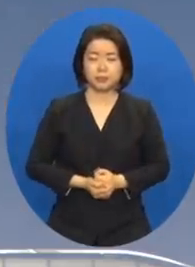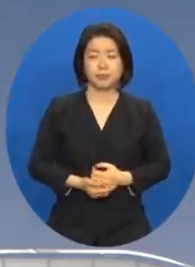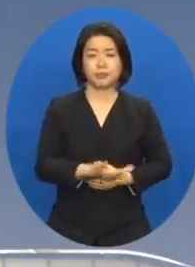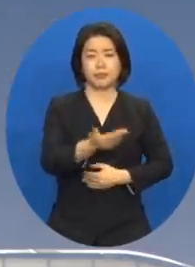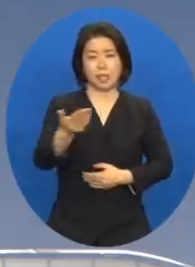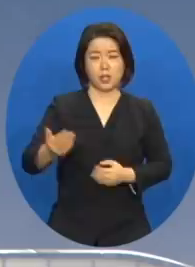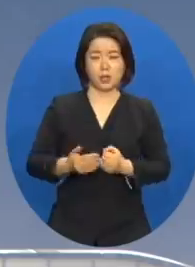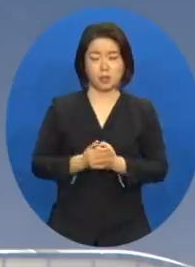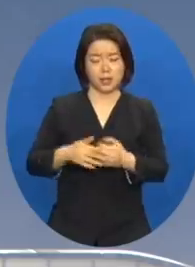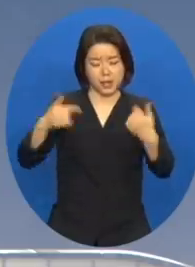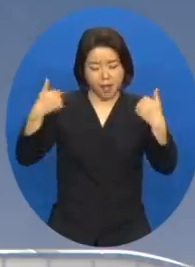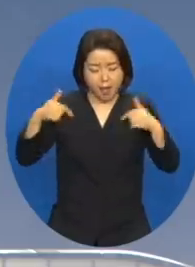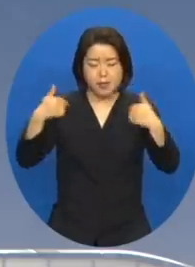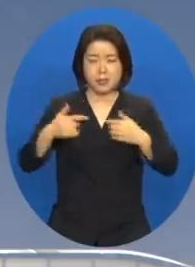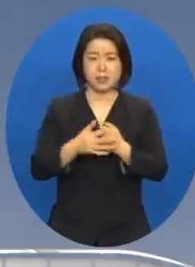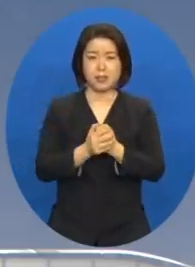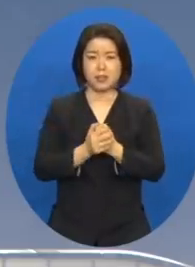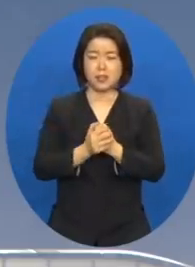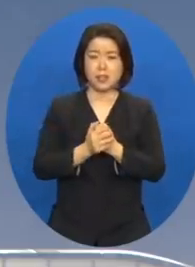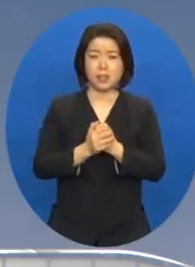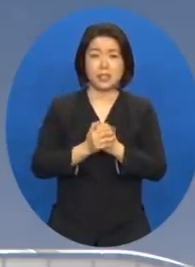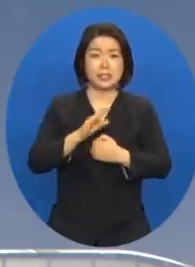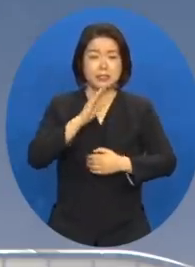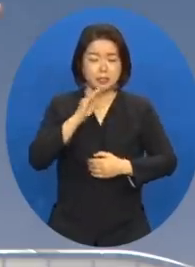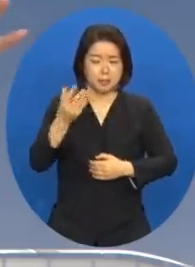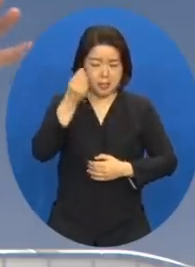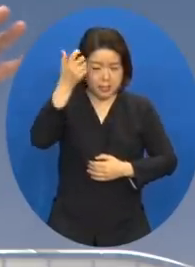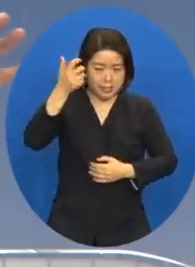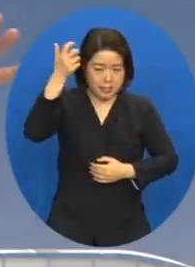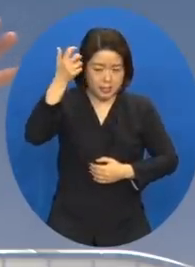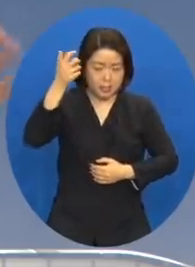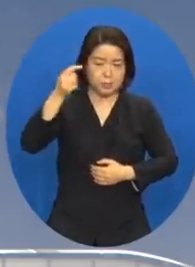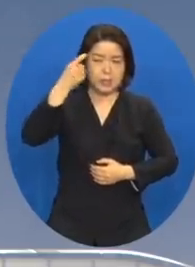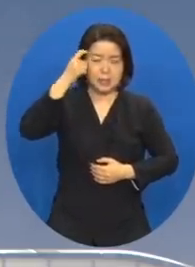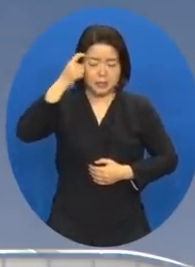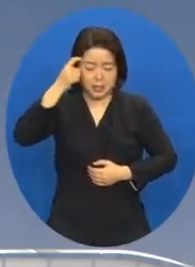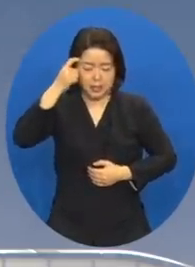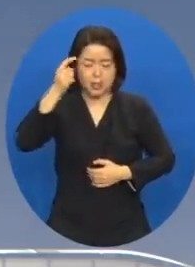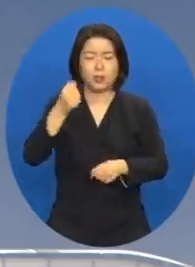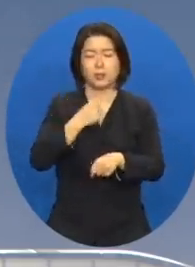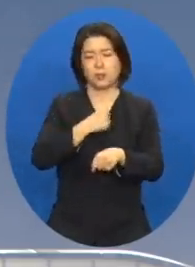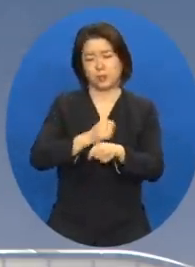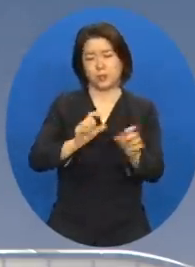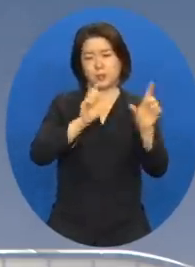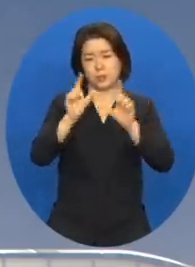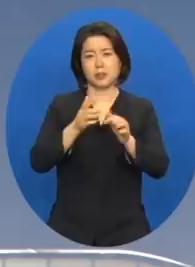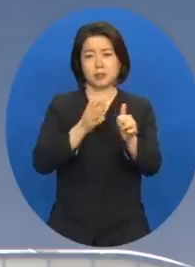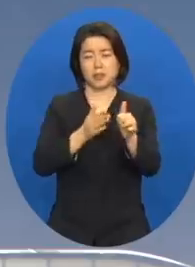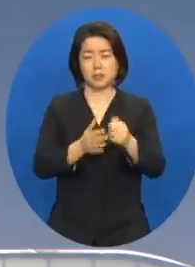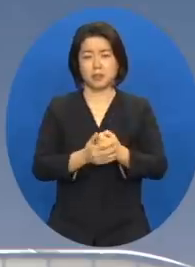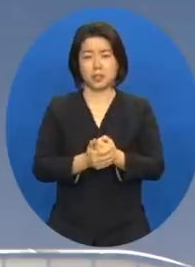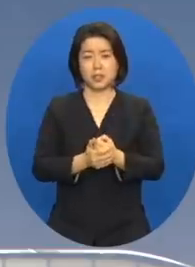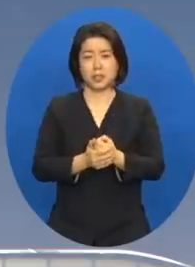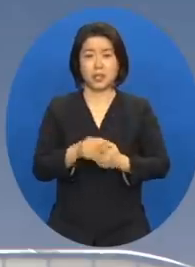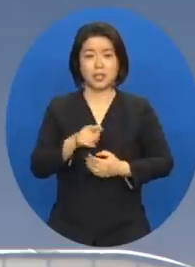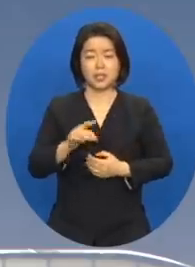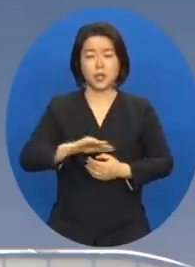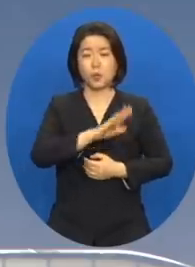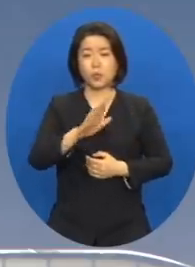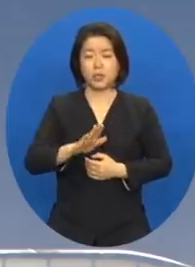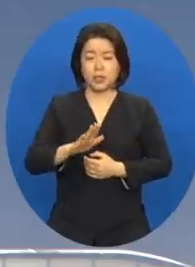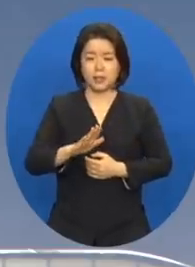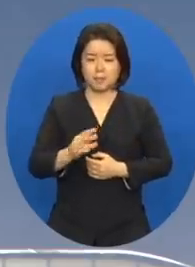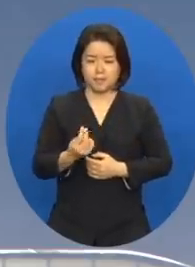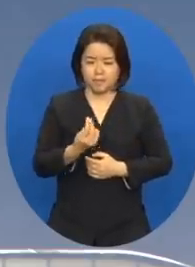여러분, 매 순간 정말 성령님을 생각하고 사셔야 합니다. 이게 우리가 지금 살